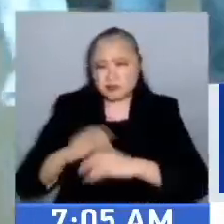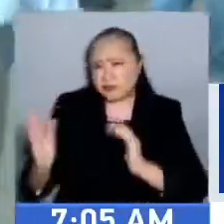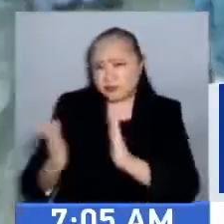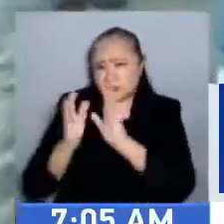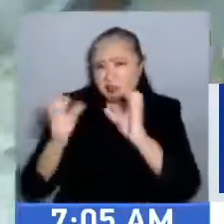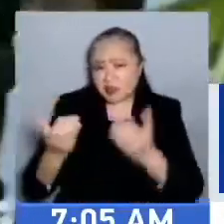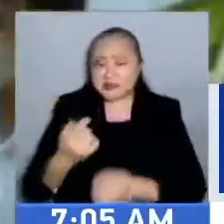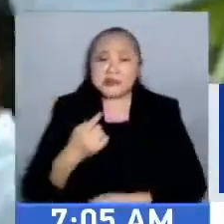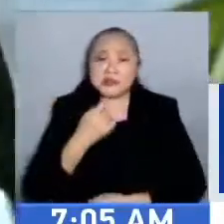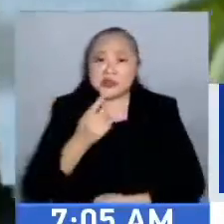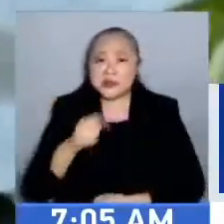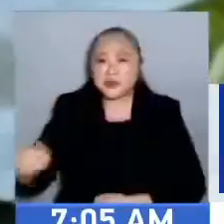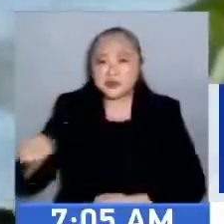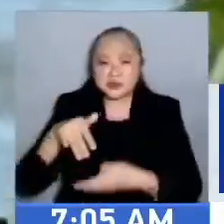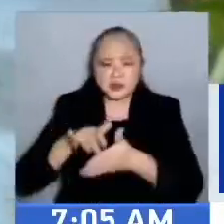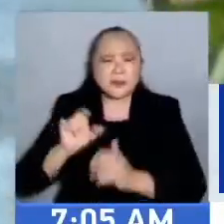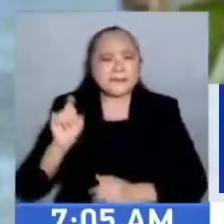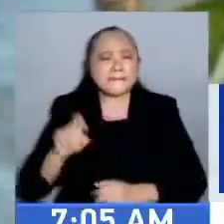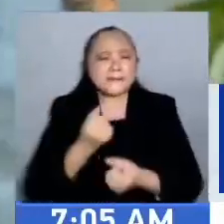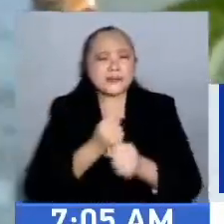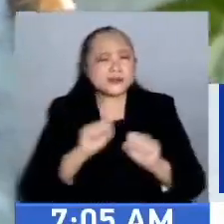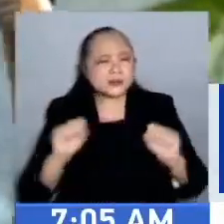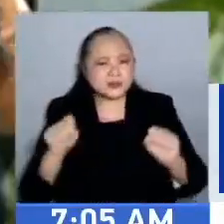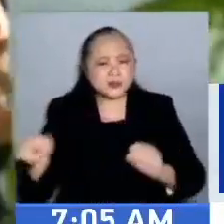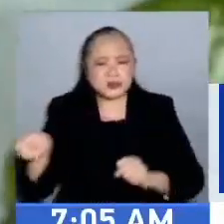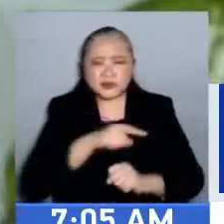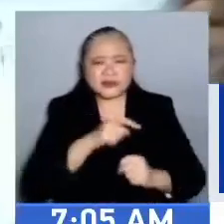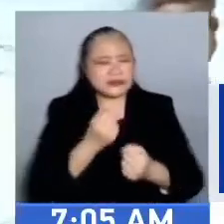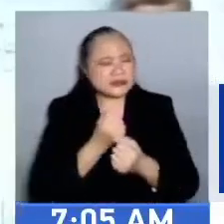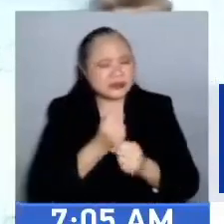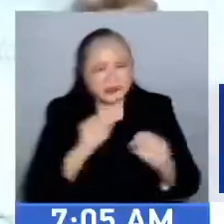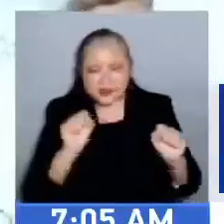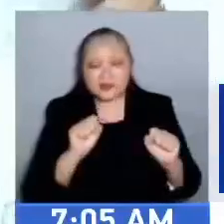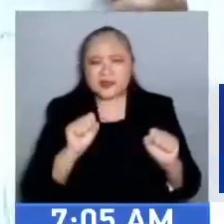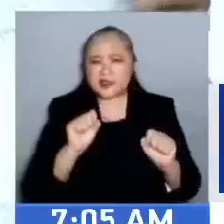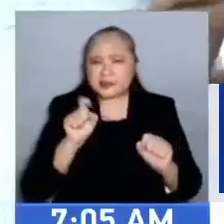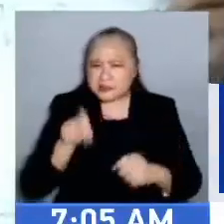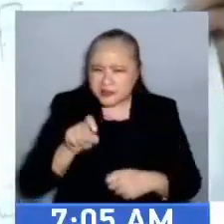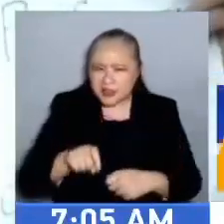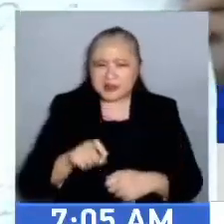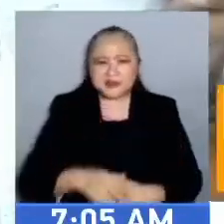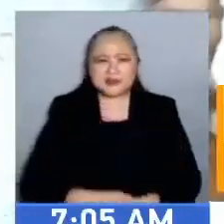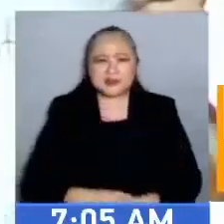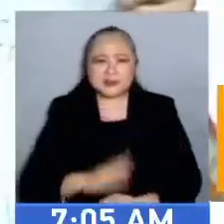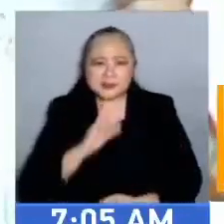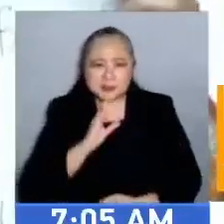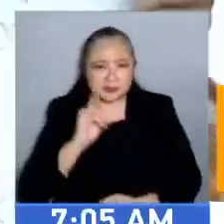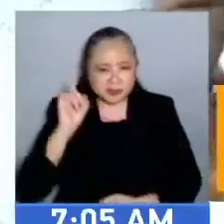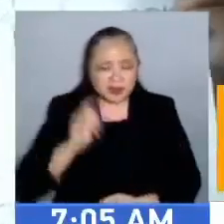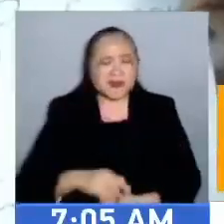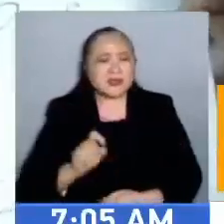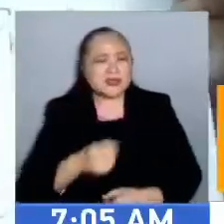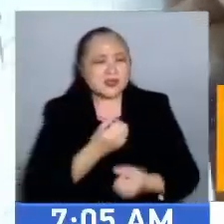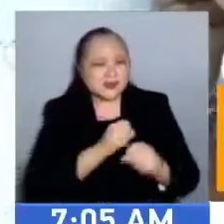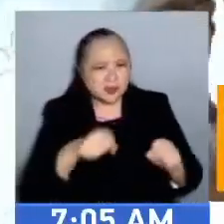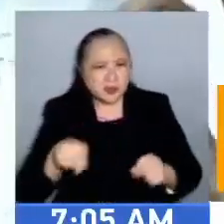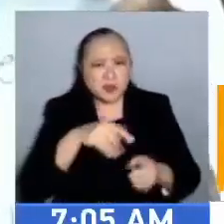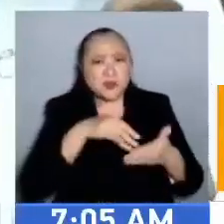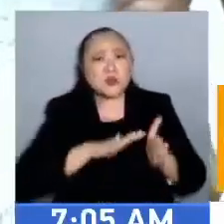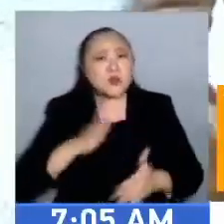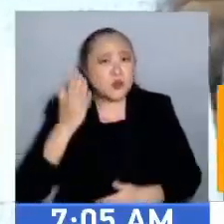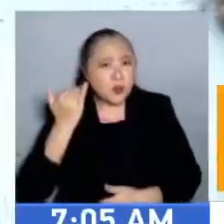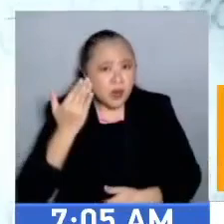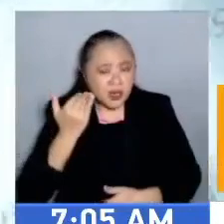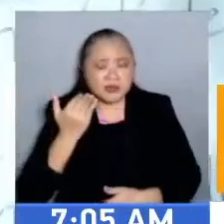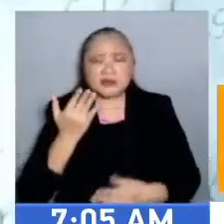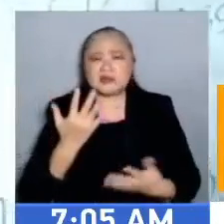munang siguraduhin ang kanilang kaligtasan at seguridad. I-advance mo natin yung safety and security ng mga student kasi at the end of the day, yun naman